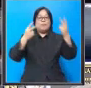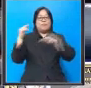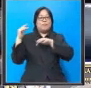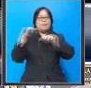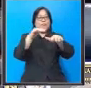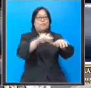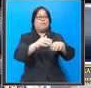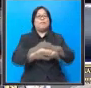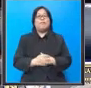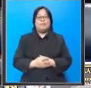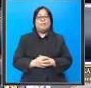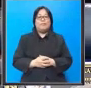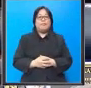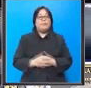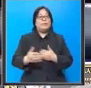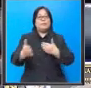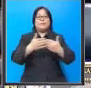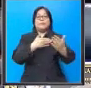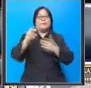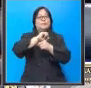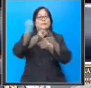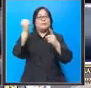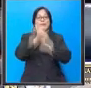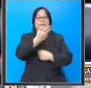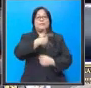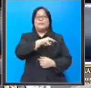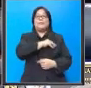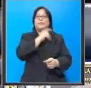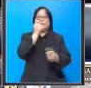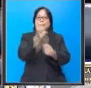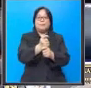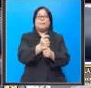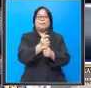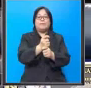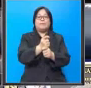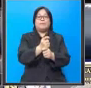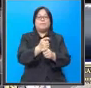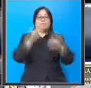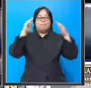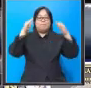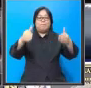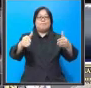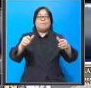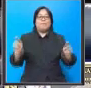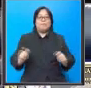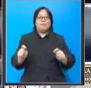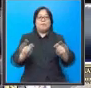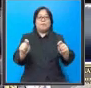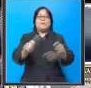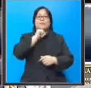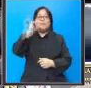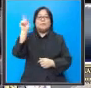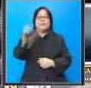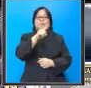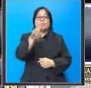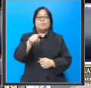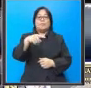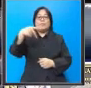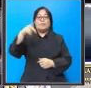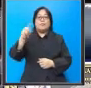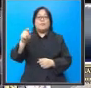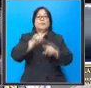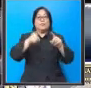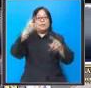pengunjung kegunaan kalau APK sekalipun kentrian terus mengambil perhatian dan tidak kan bukan hanya kepada